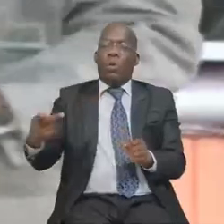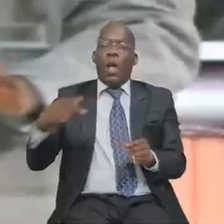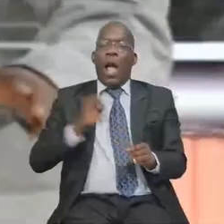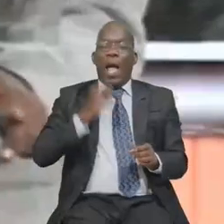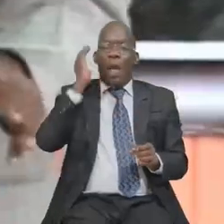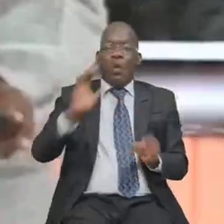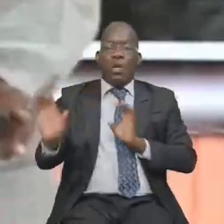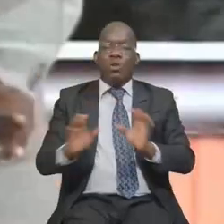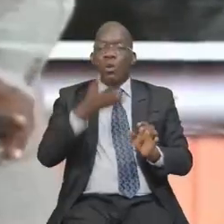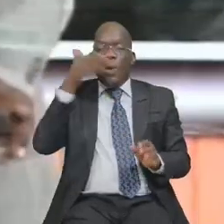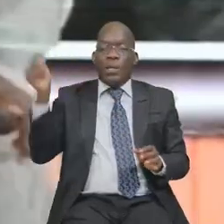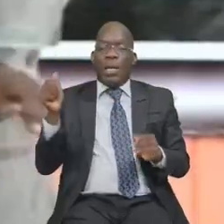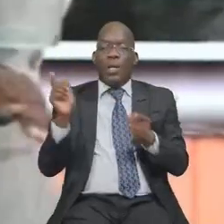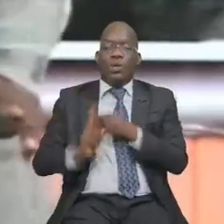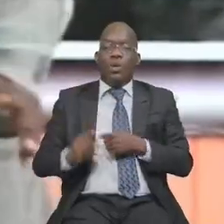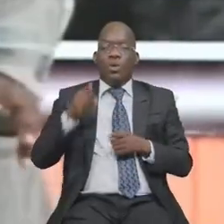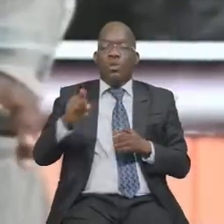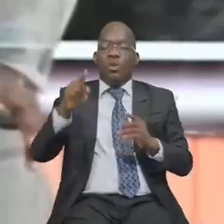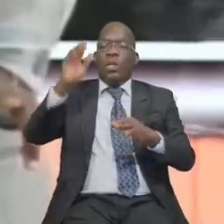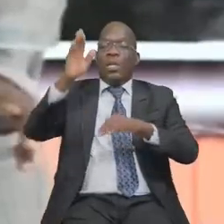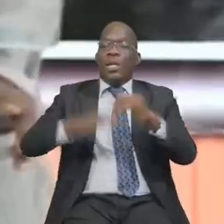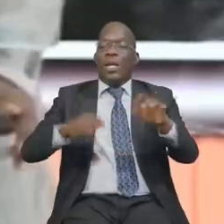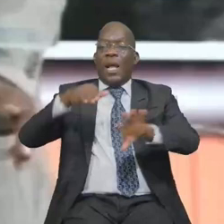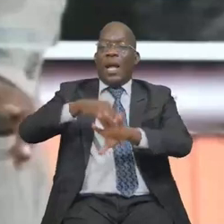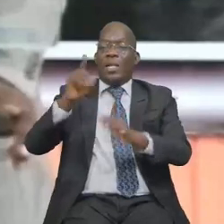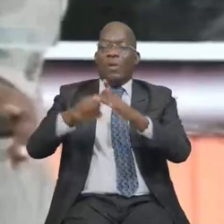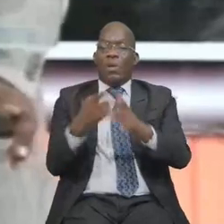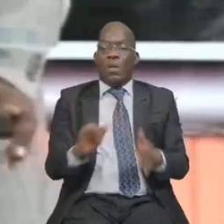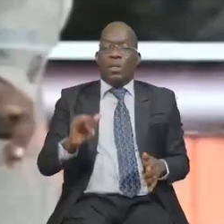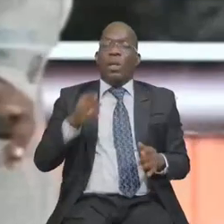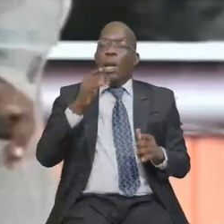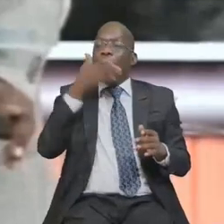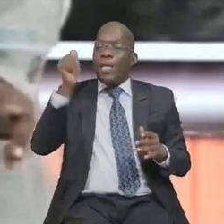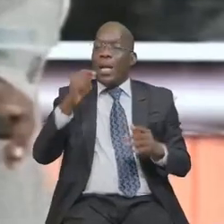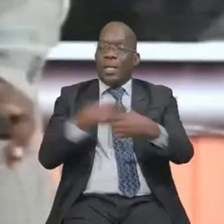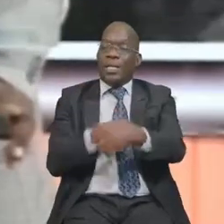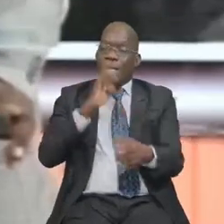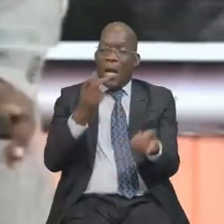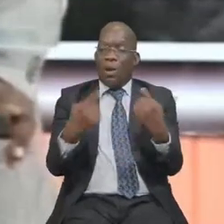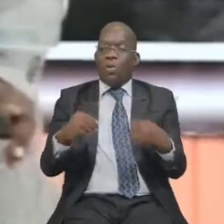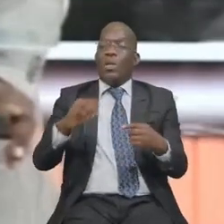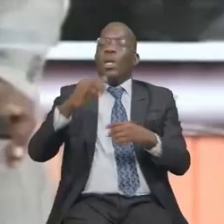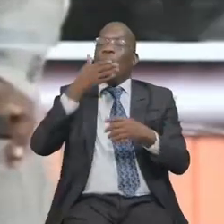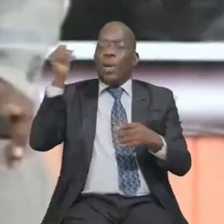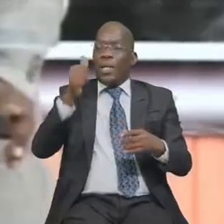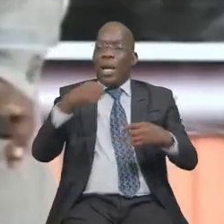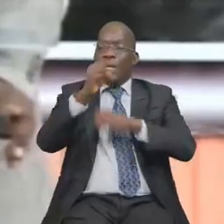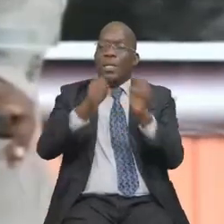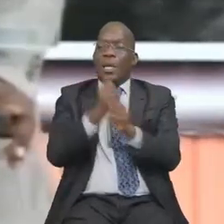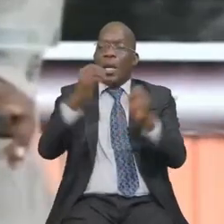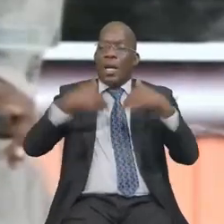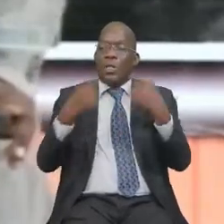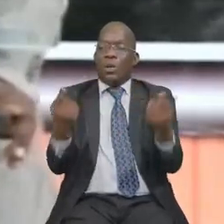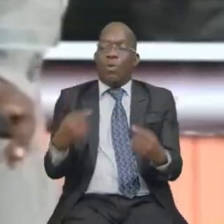bien qu'autrefois. Les jours meilleurs viennent. Une meilleure année vient. Une meilleure